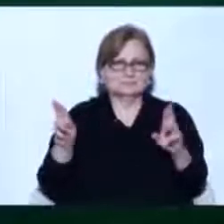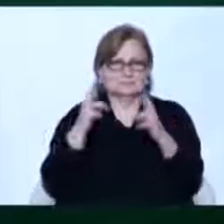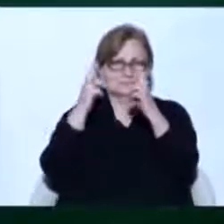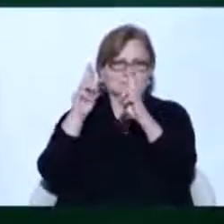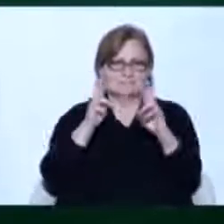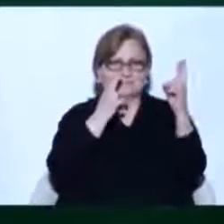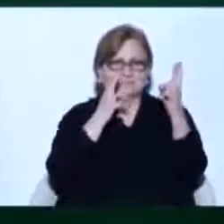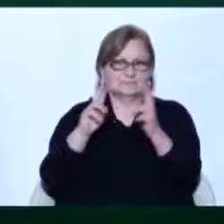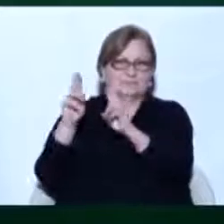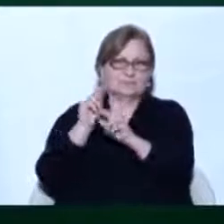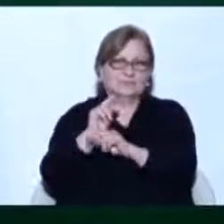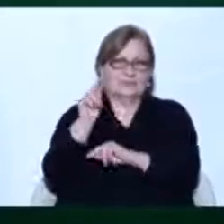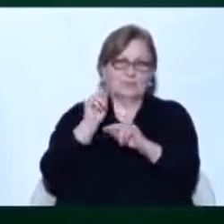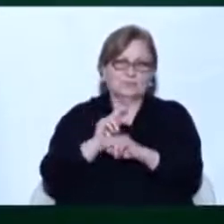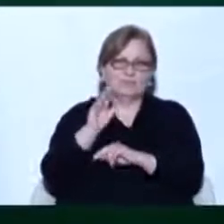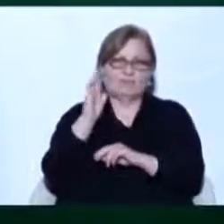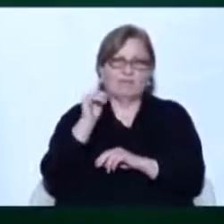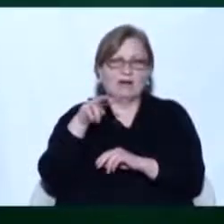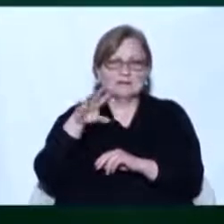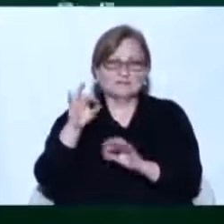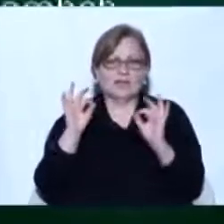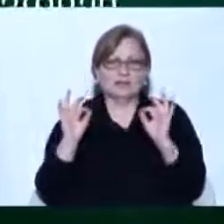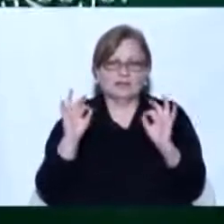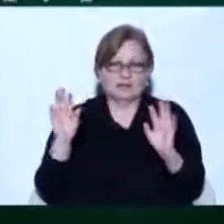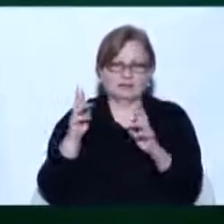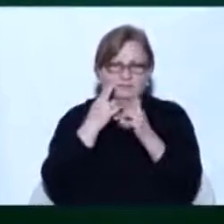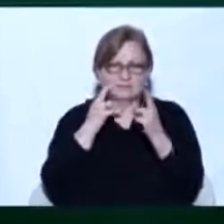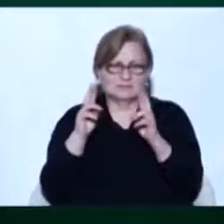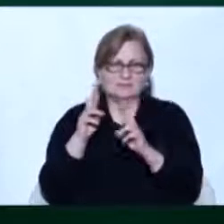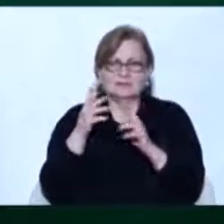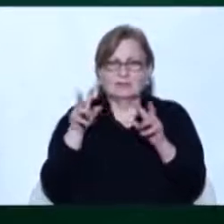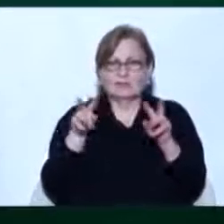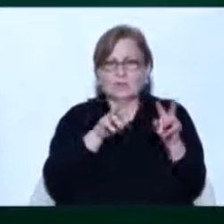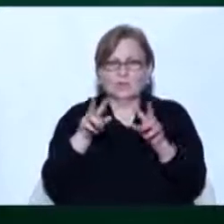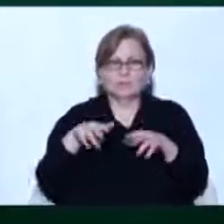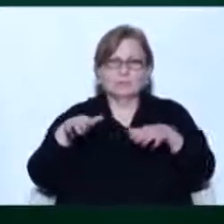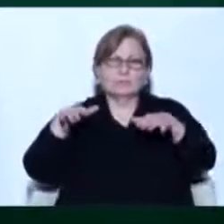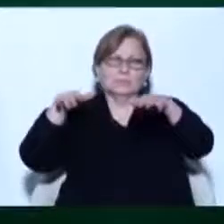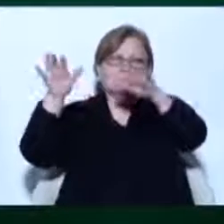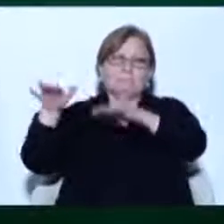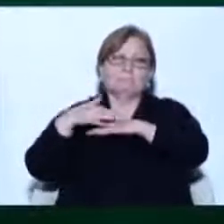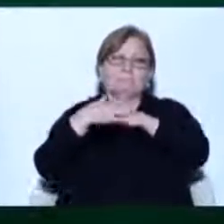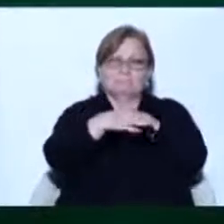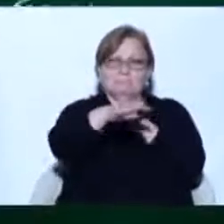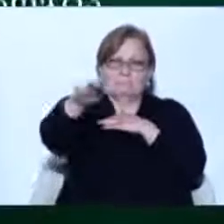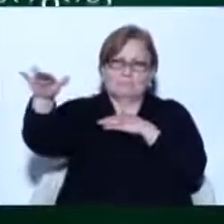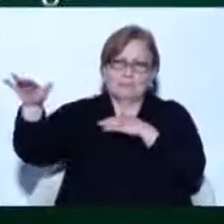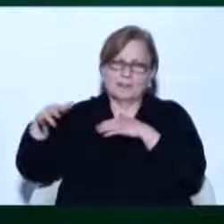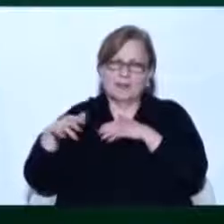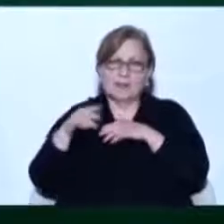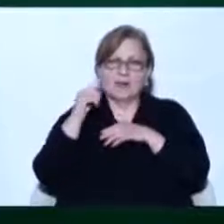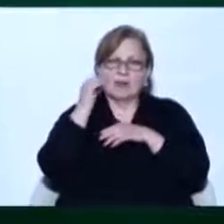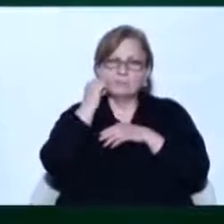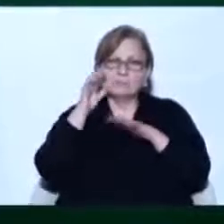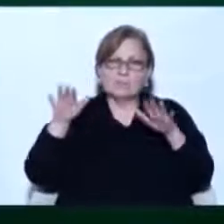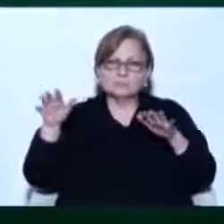ილეთების სწავლება დაუწყო. ასე ცეკვაც ცეკვით გაფრინდნენ მინდვრისკენ. ფუტკრებმა